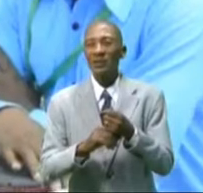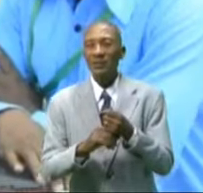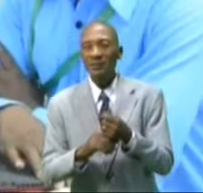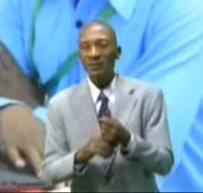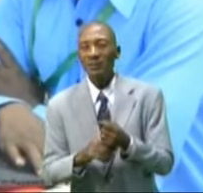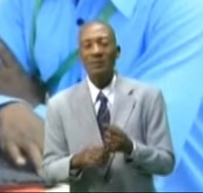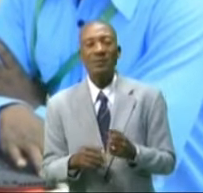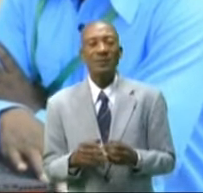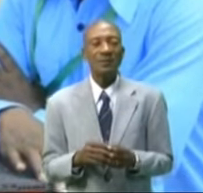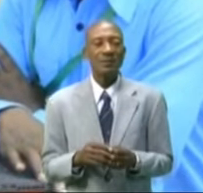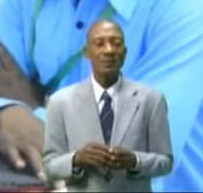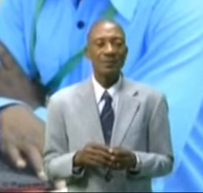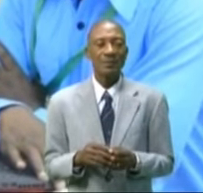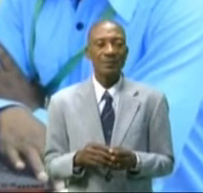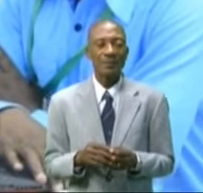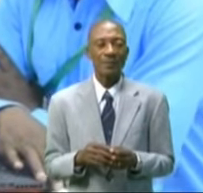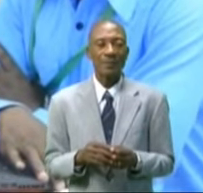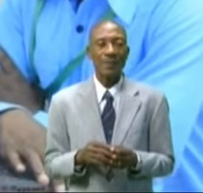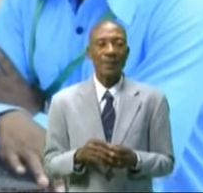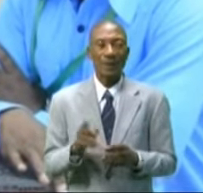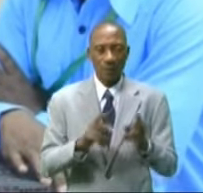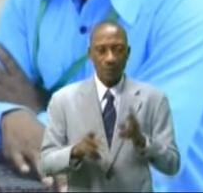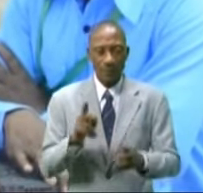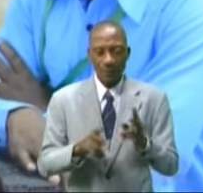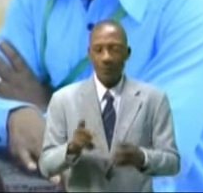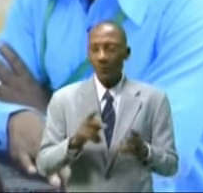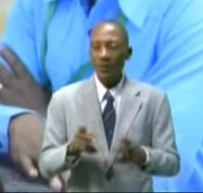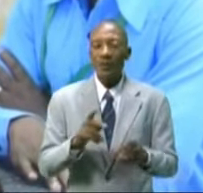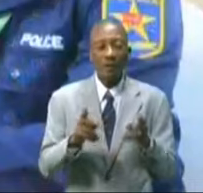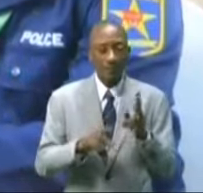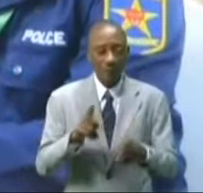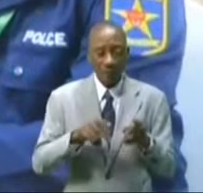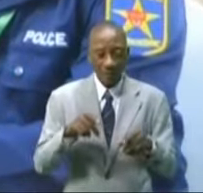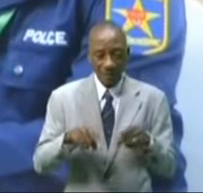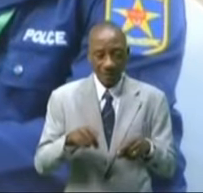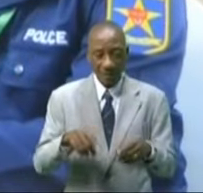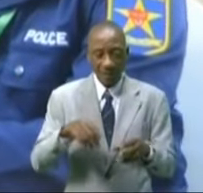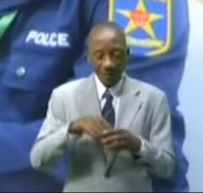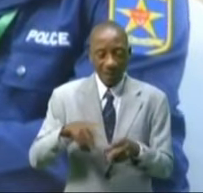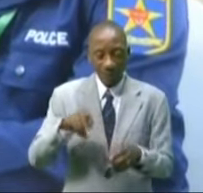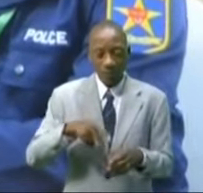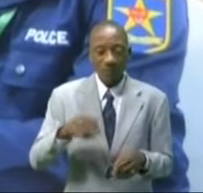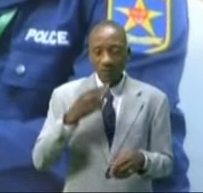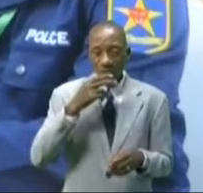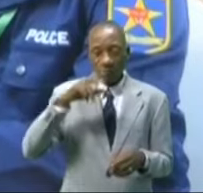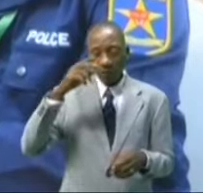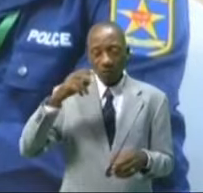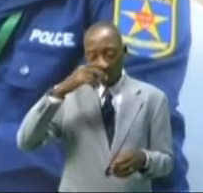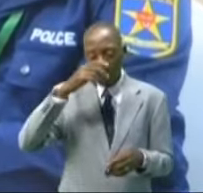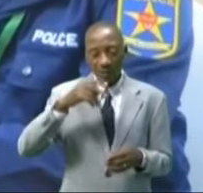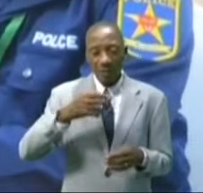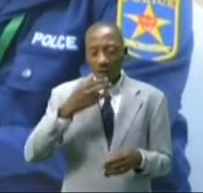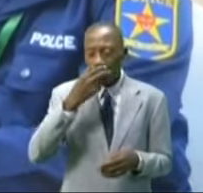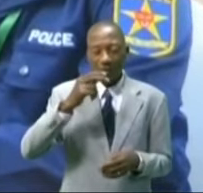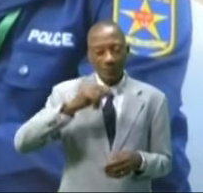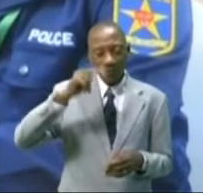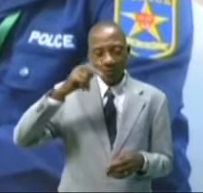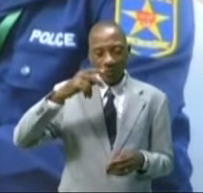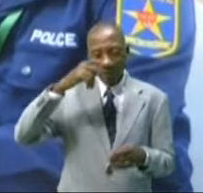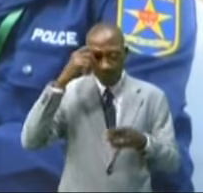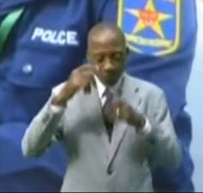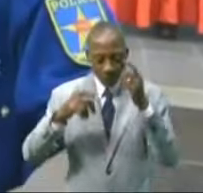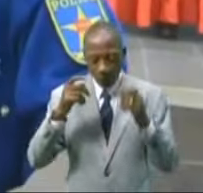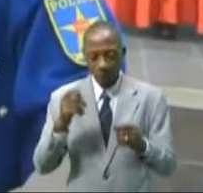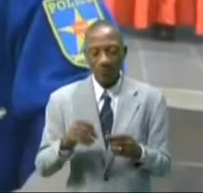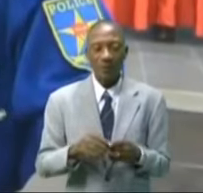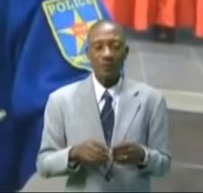enlèvement, viol et cambriolage à l'aide des armes dans la ville de Goma et ses